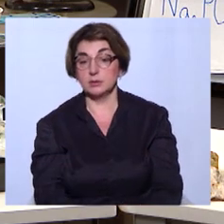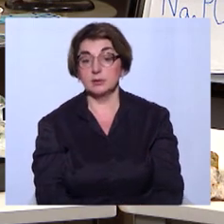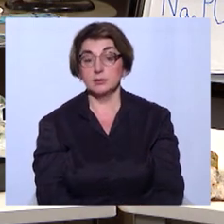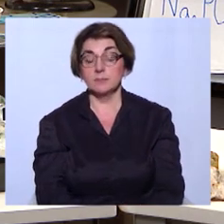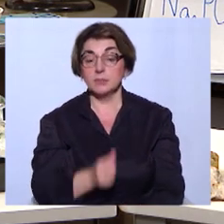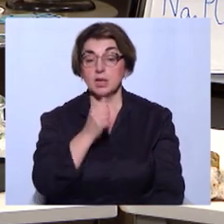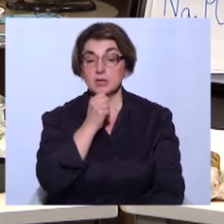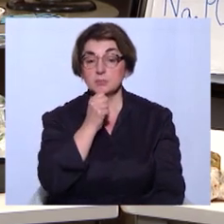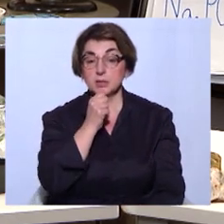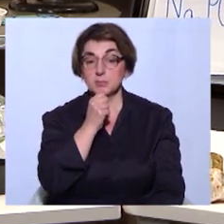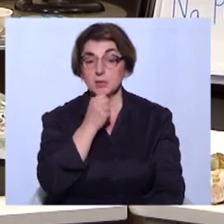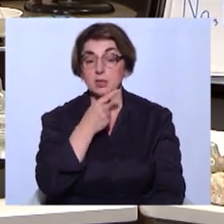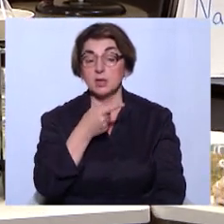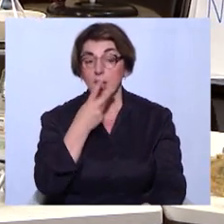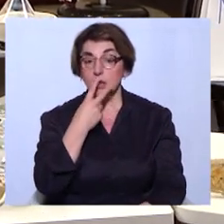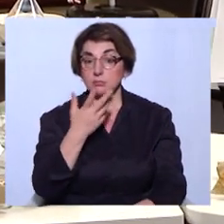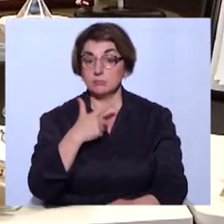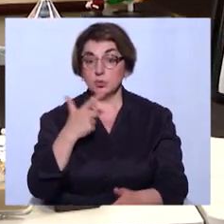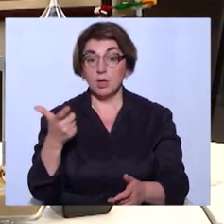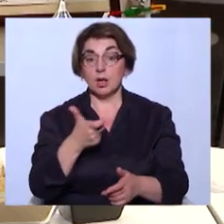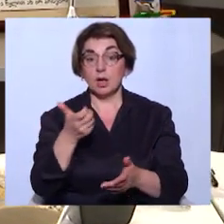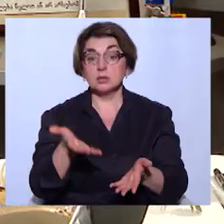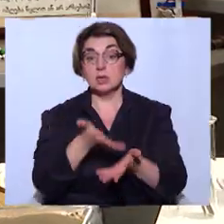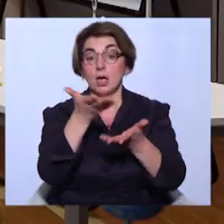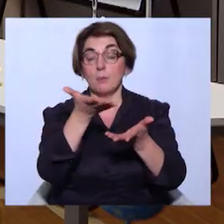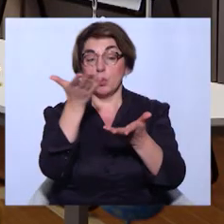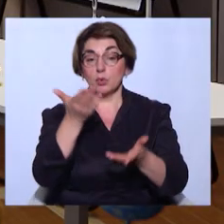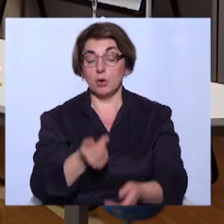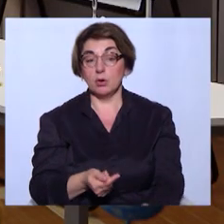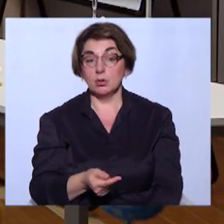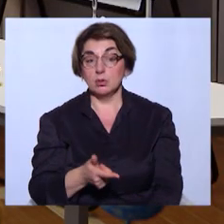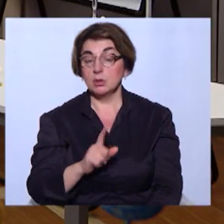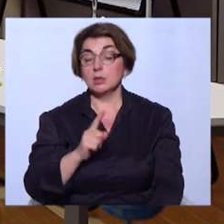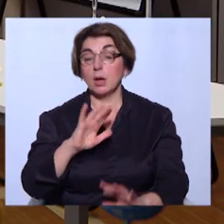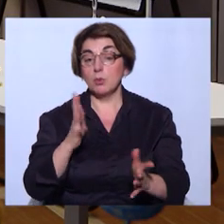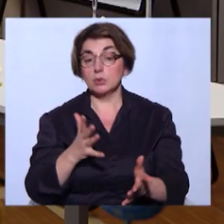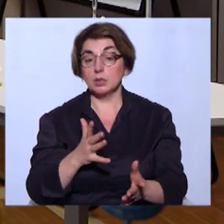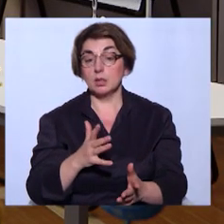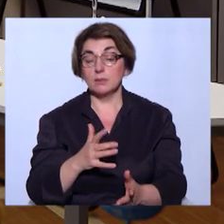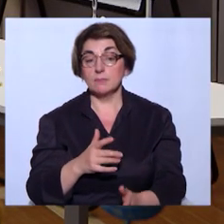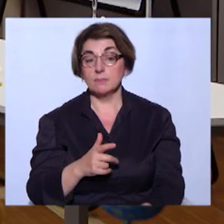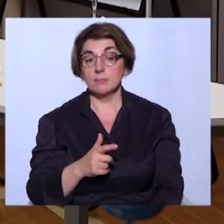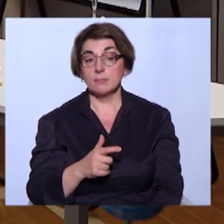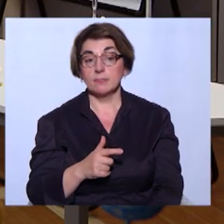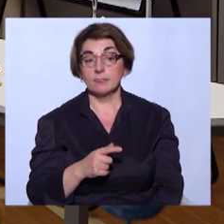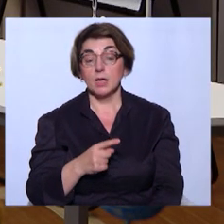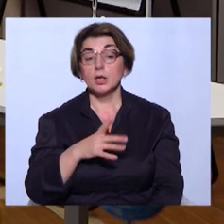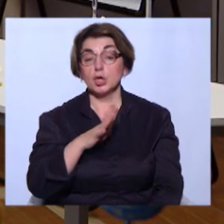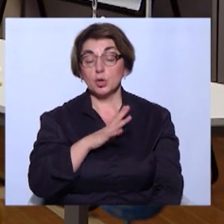ექსპერიმენტს, ნათლად ჩანს აირადი ნივთიერების გამოყოფა და ესე იგი რა მოხდა? მქონდა კალციუმის